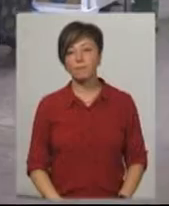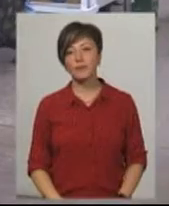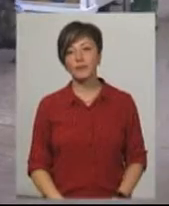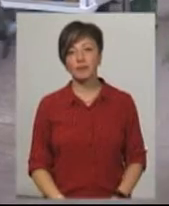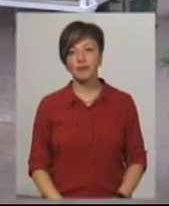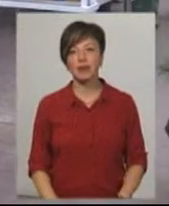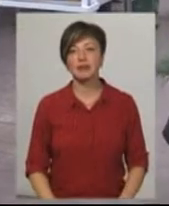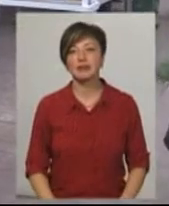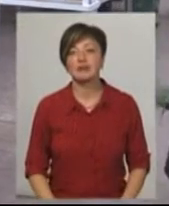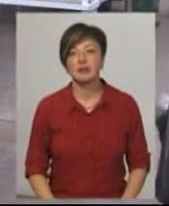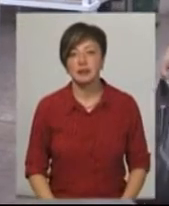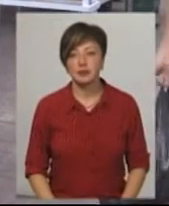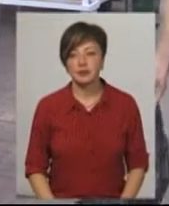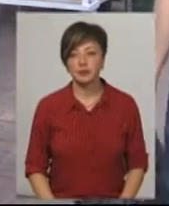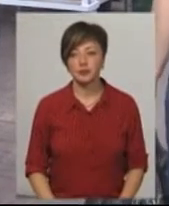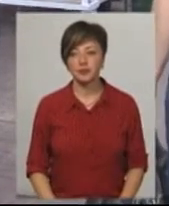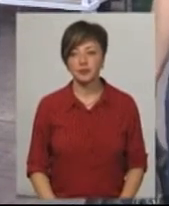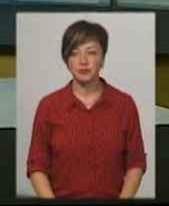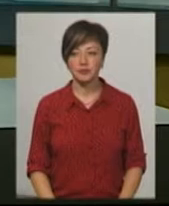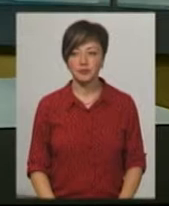Мовчан. Новини на Суспільному. Хмельницький.